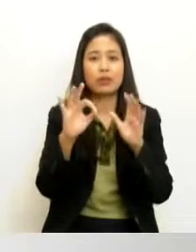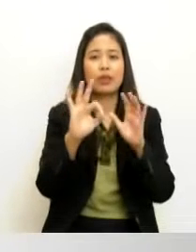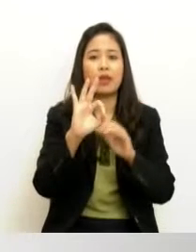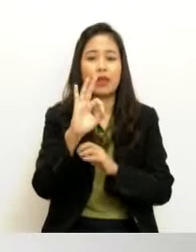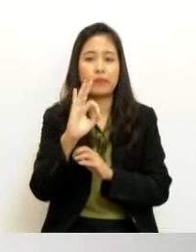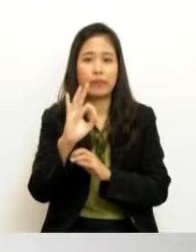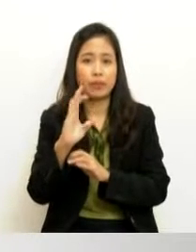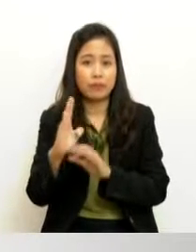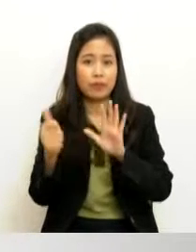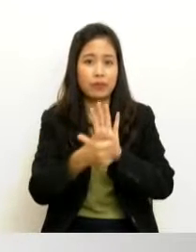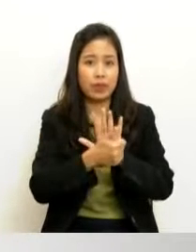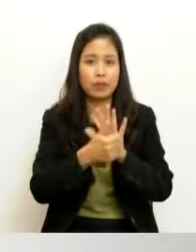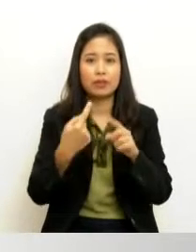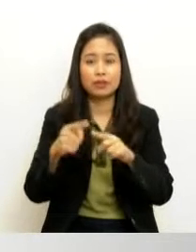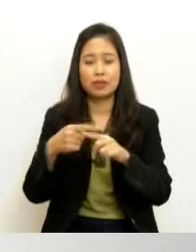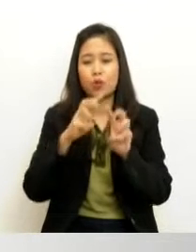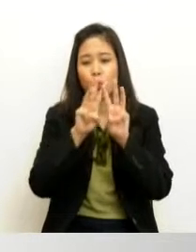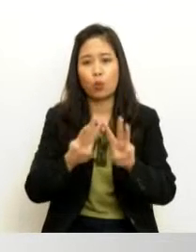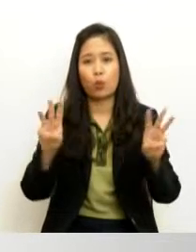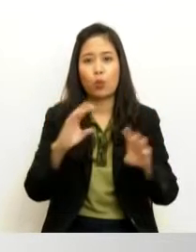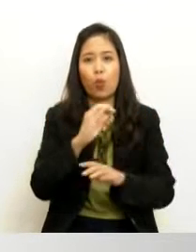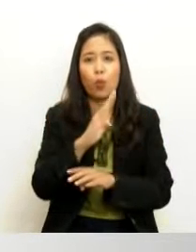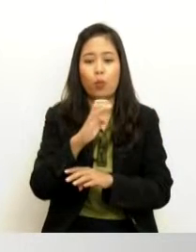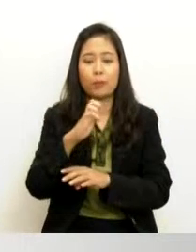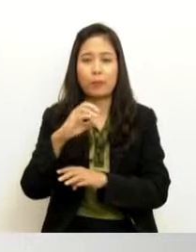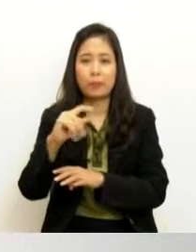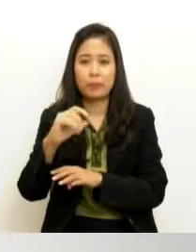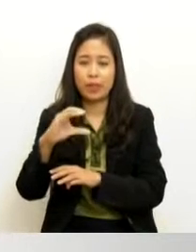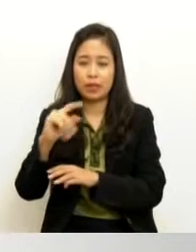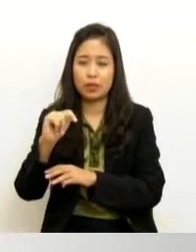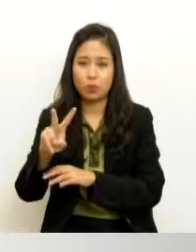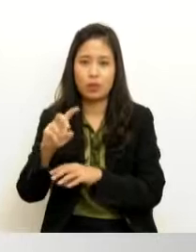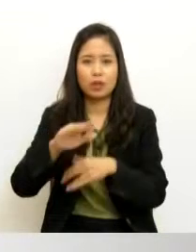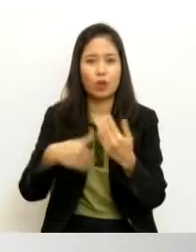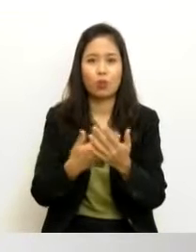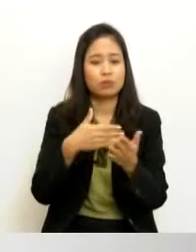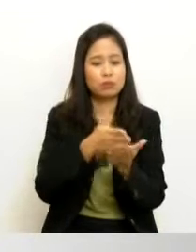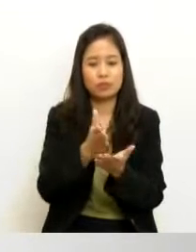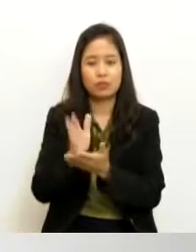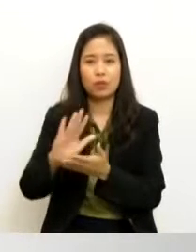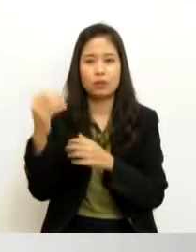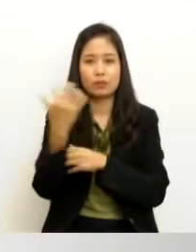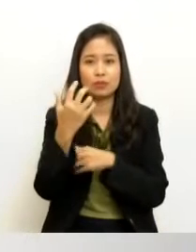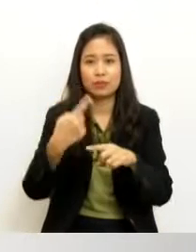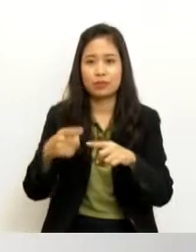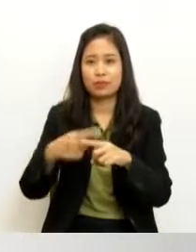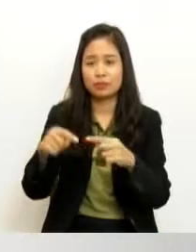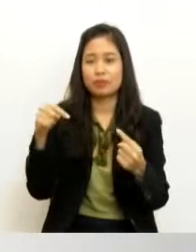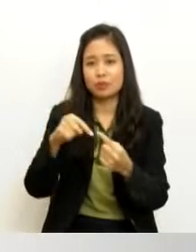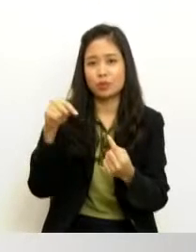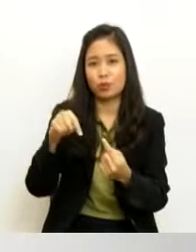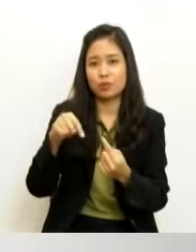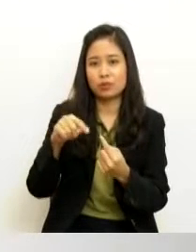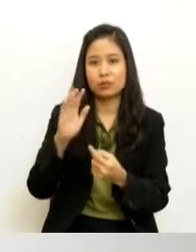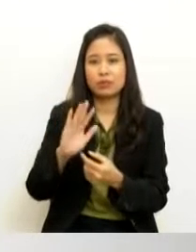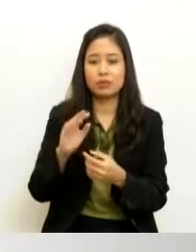OBEC Channel นะคะทาง www.obectv.tv หรือจะเป็นช่องทางนะคะของการรับชมผ่านทางสถานีโทรทัศน์การศึกษาทาง